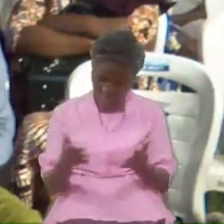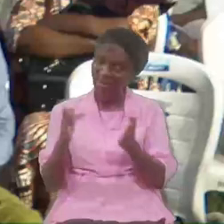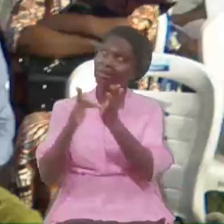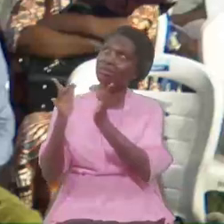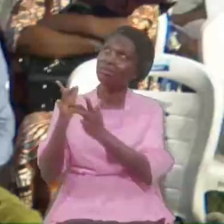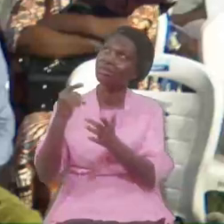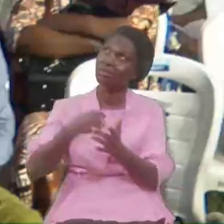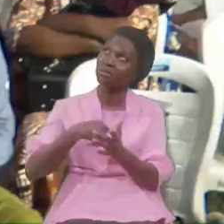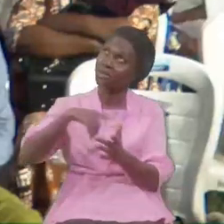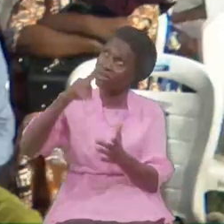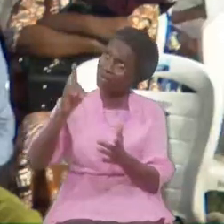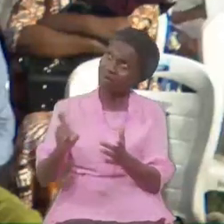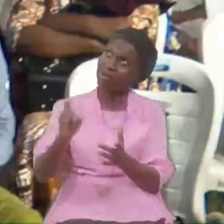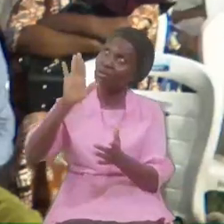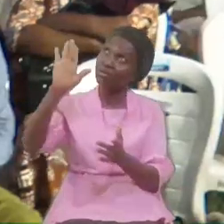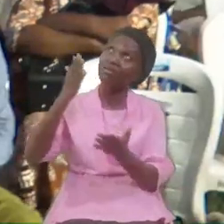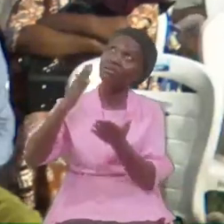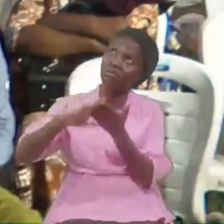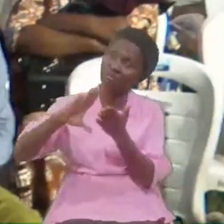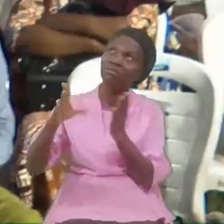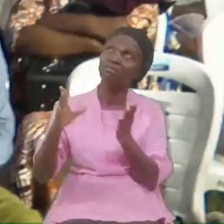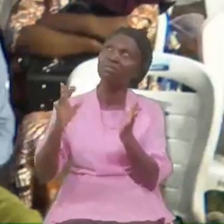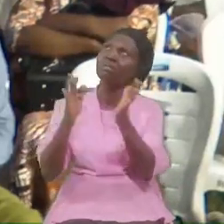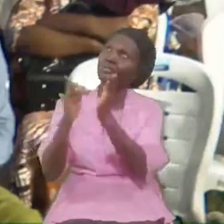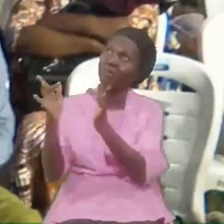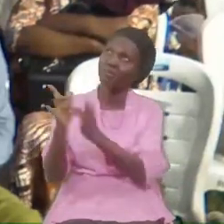Jésus, j'ai besoin de ton pardon.